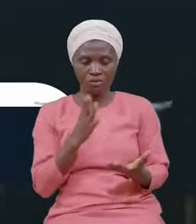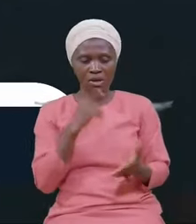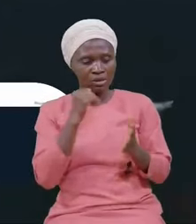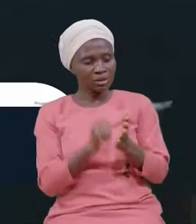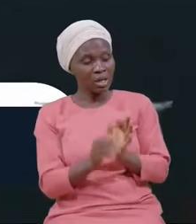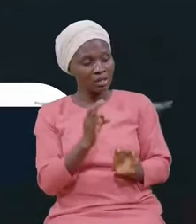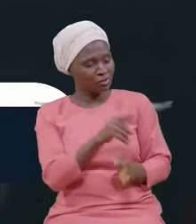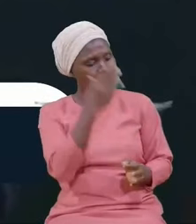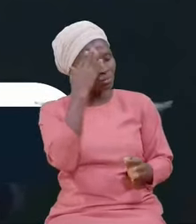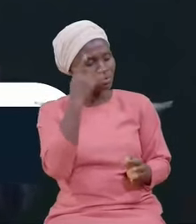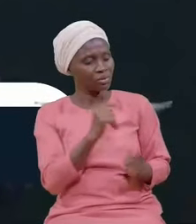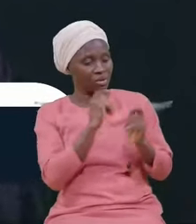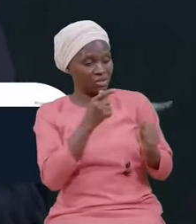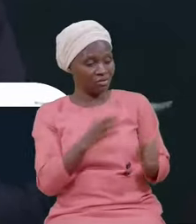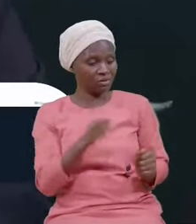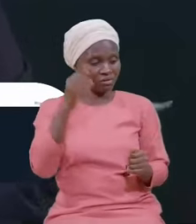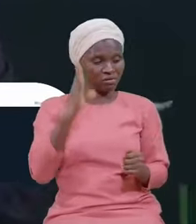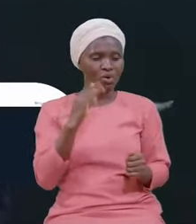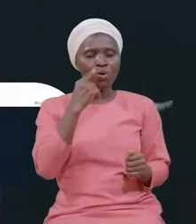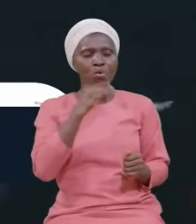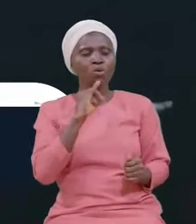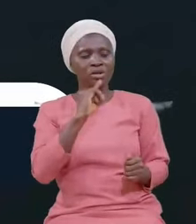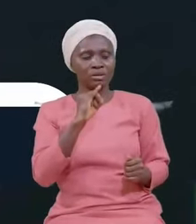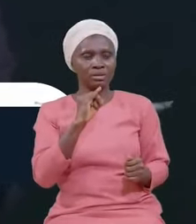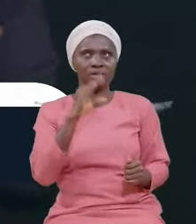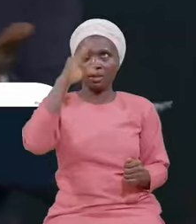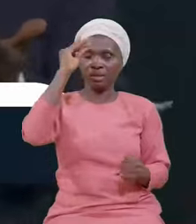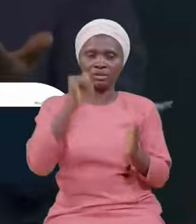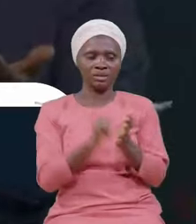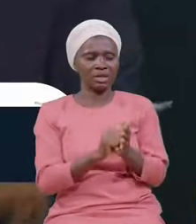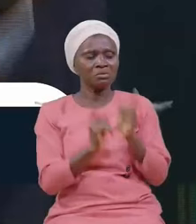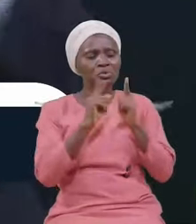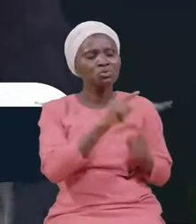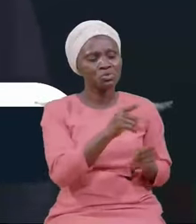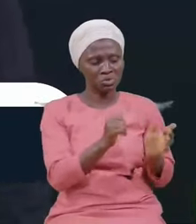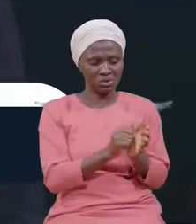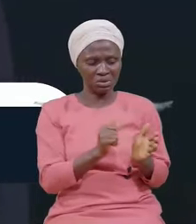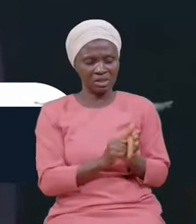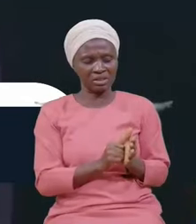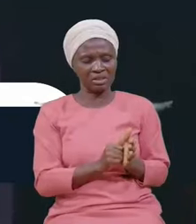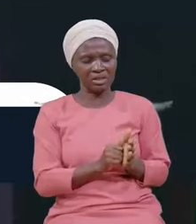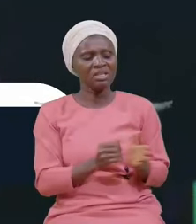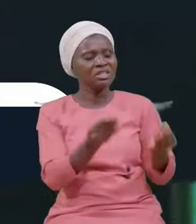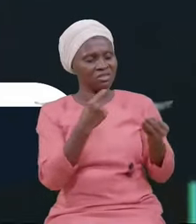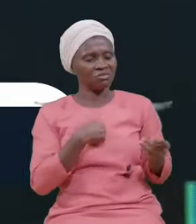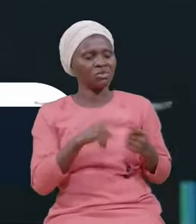est celui qui te dit, donne-moi à boire, tu lui aurais